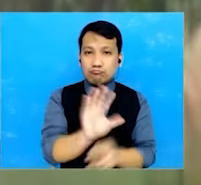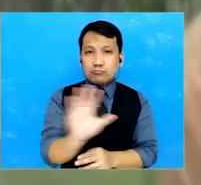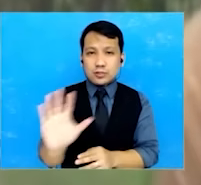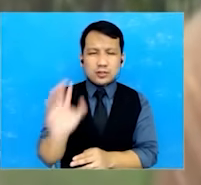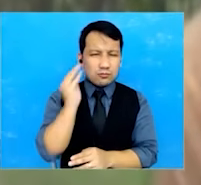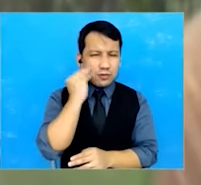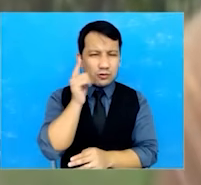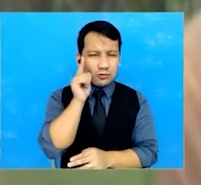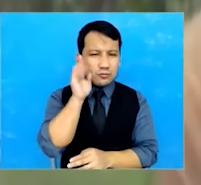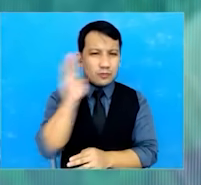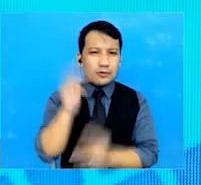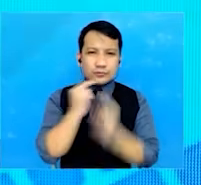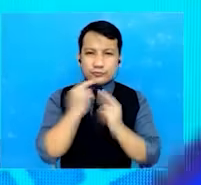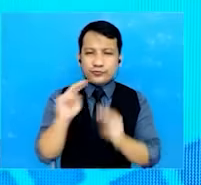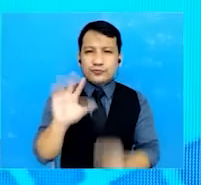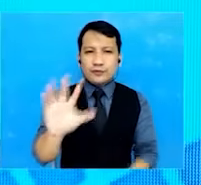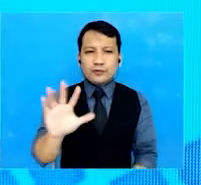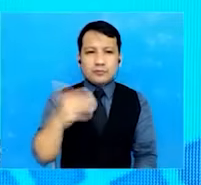Baños, News 5.